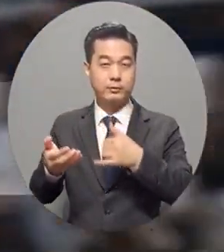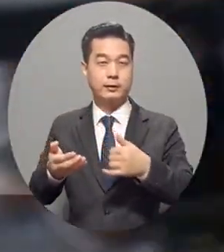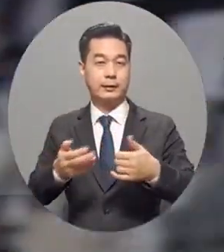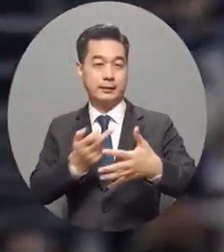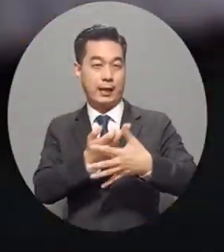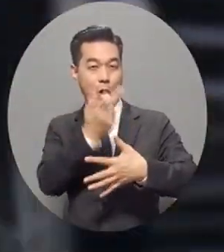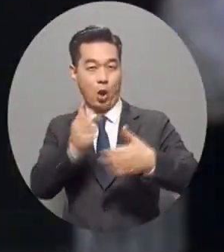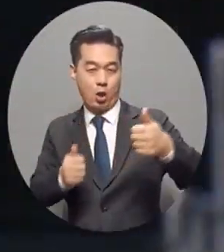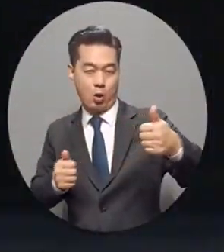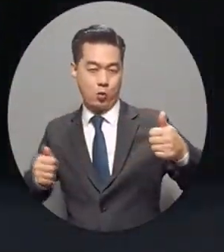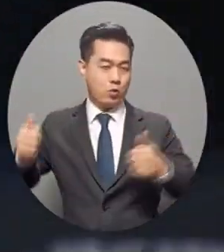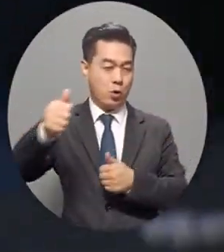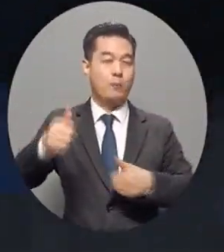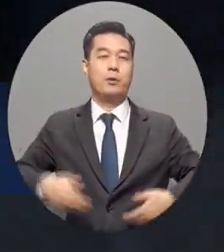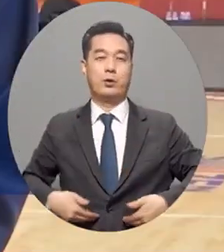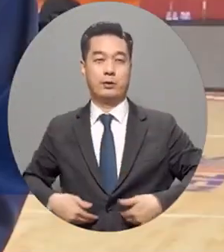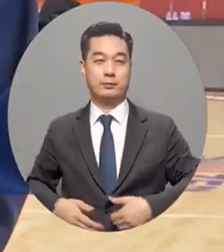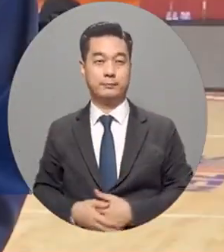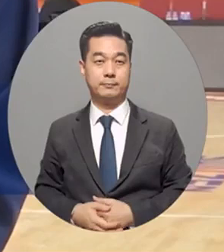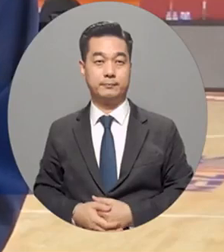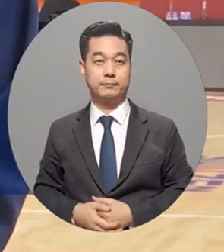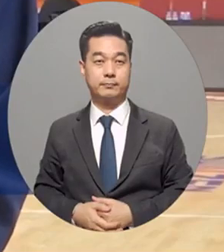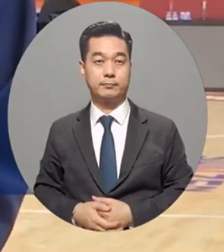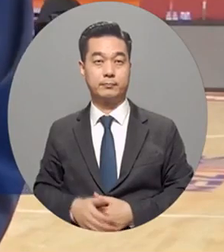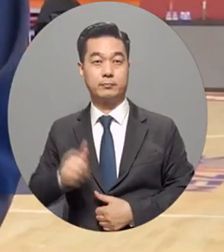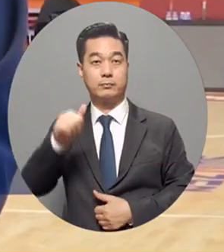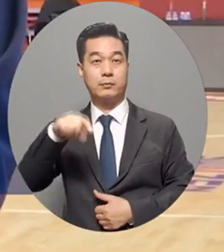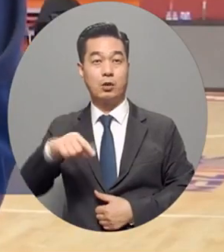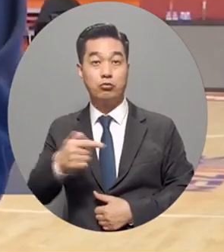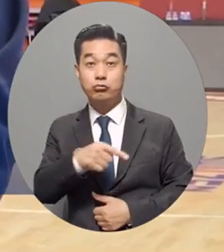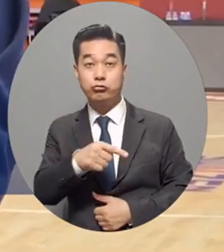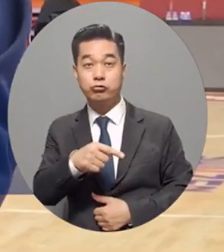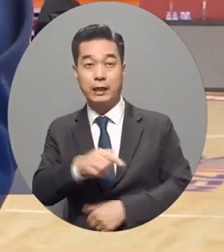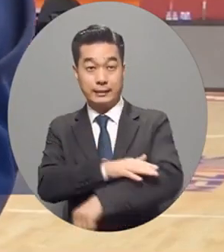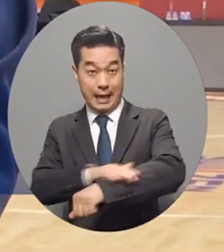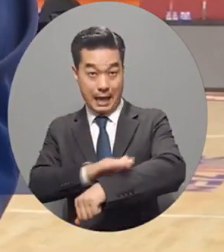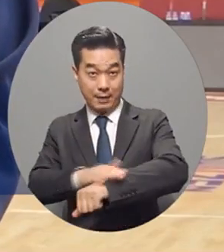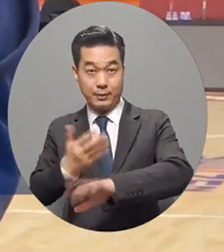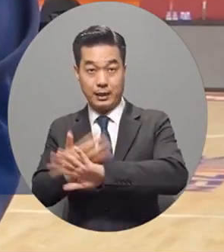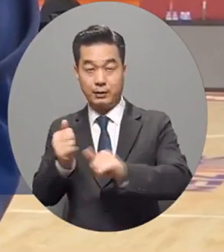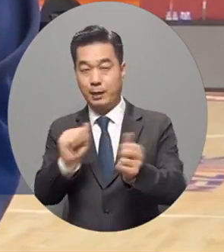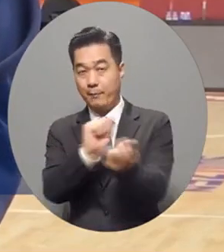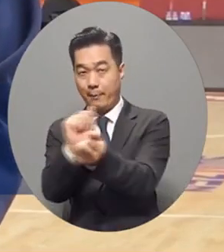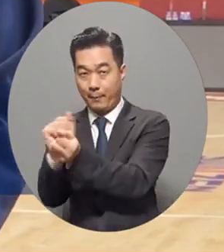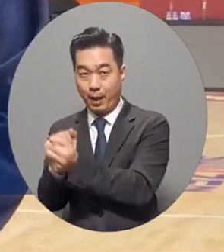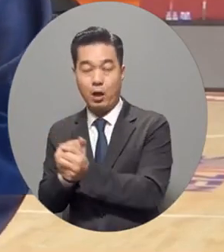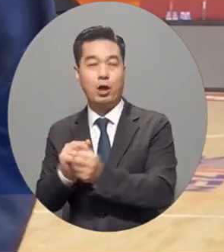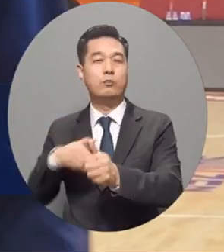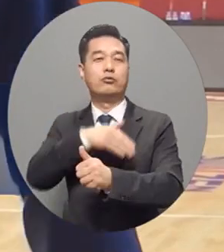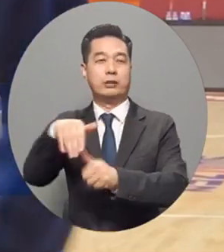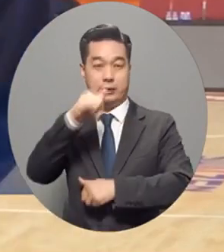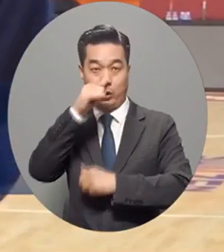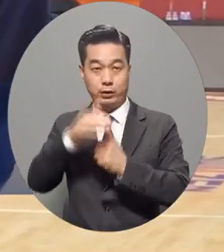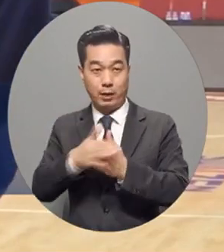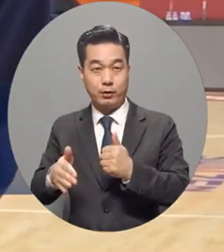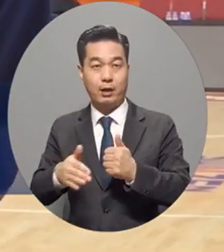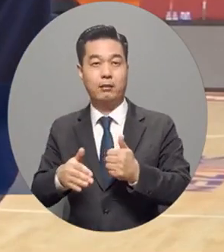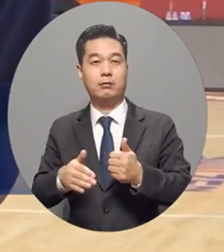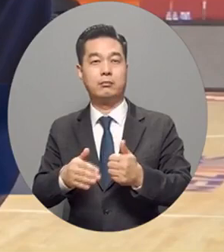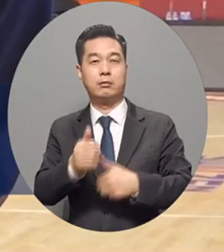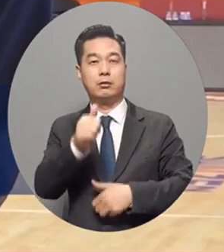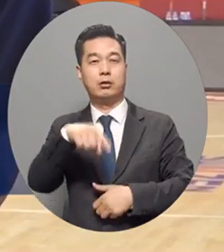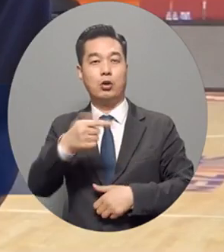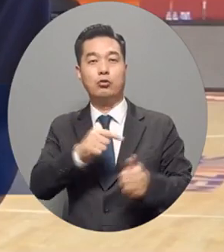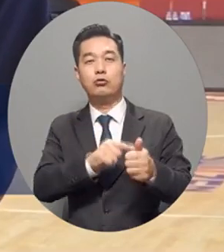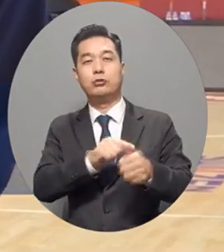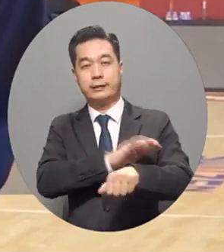이유가 분명합니다. 훈이가 터지면 다른 선수들도 다 터지는 그런 팀이기 때문에 일단 훈이를 제일 잘